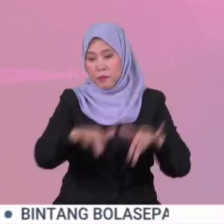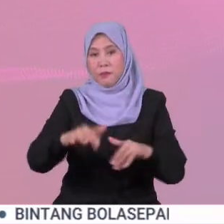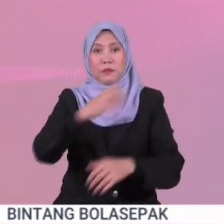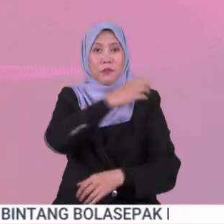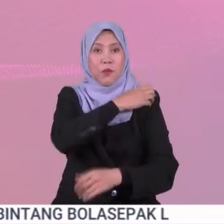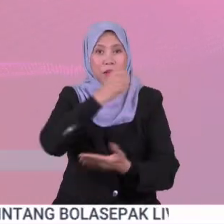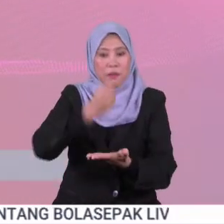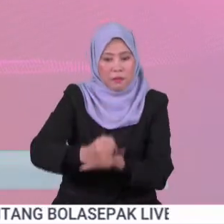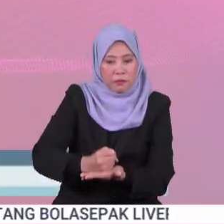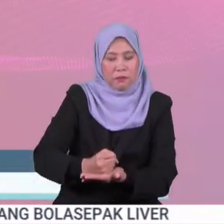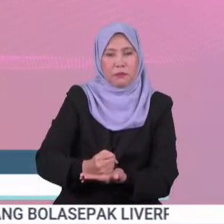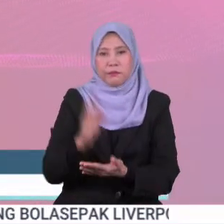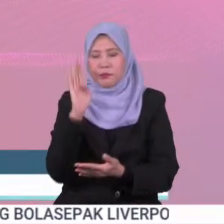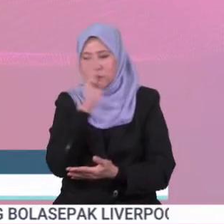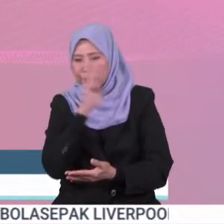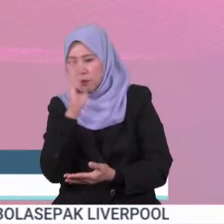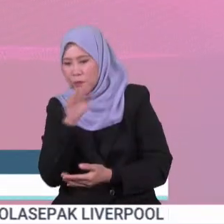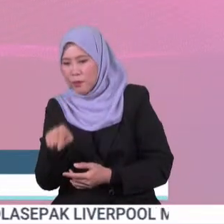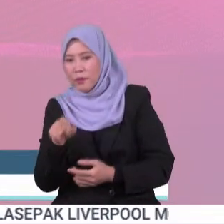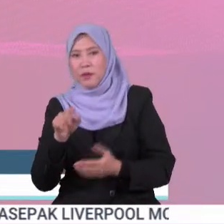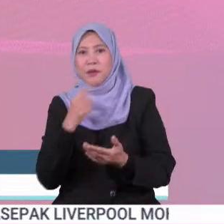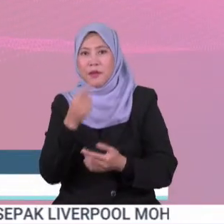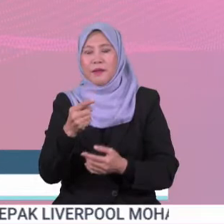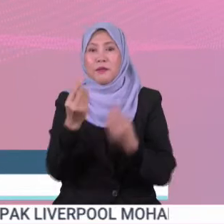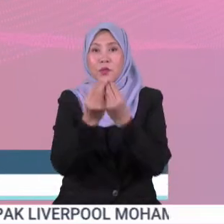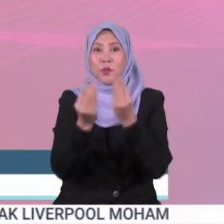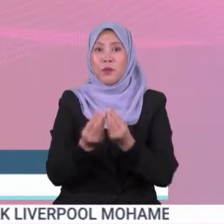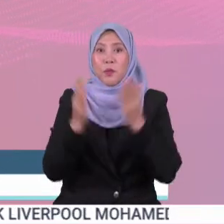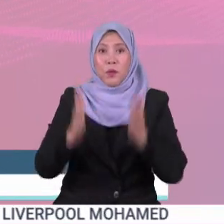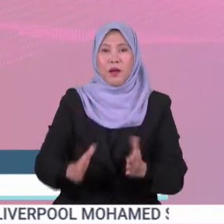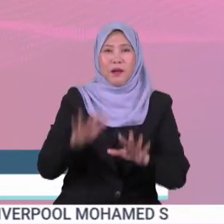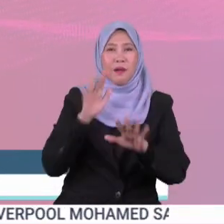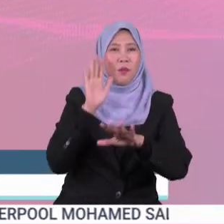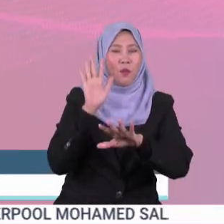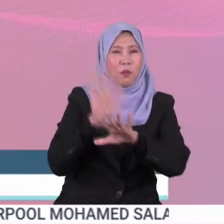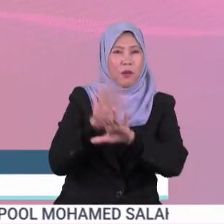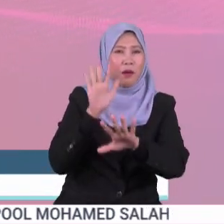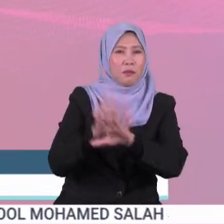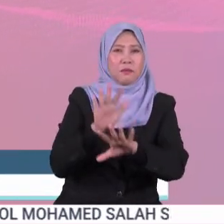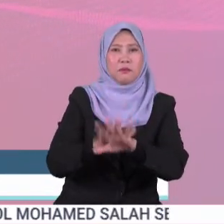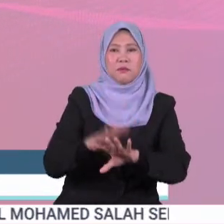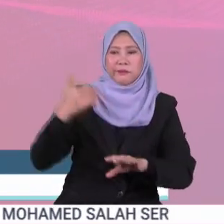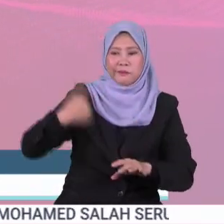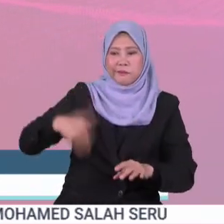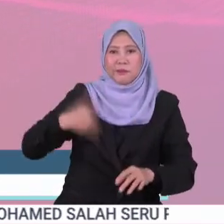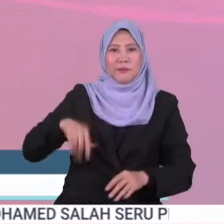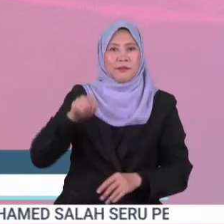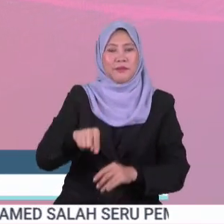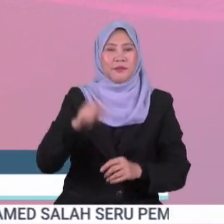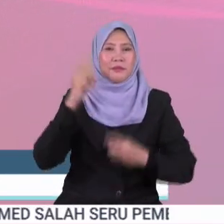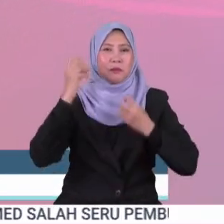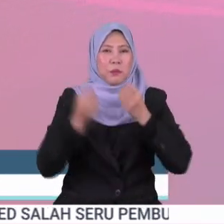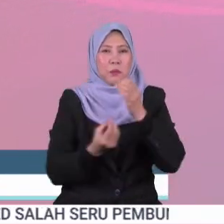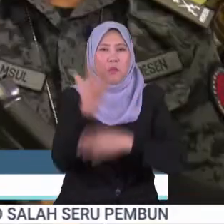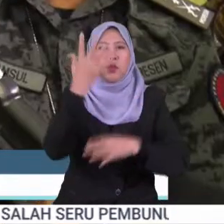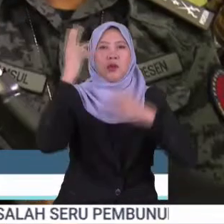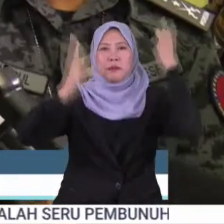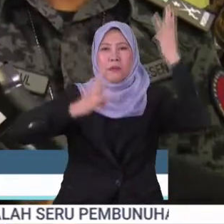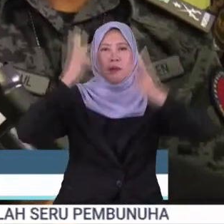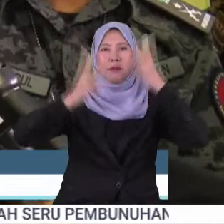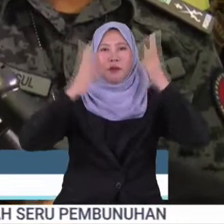itu hasil risikan serta aduan awam yang mendakwa angka warga asing terlalu ramai hingga menimbulkan kebimbangan.